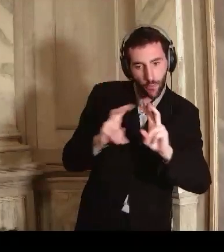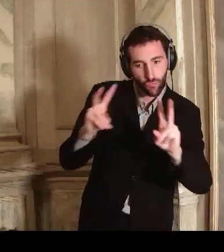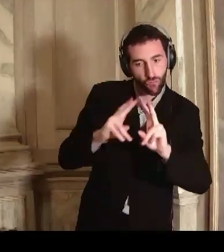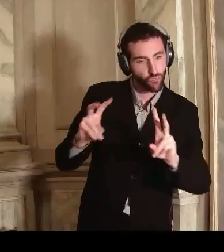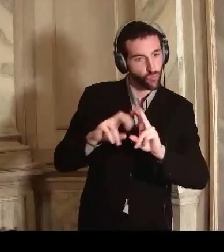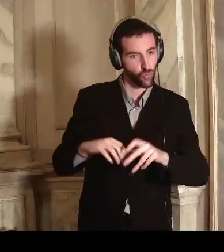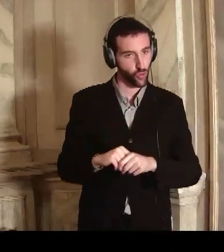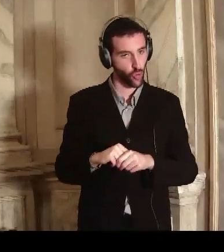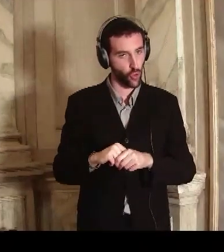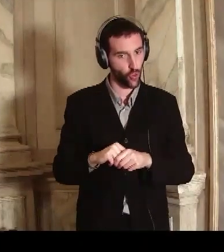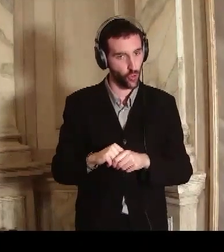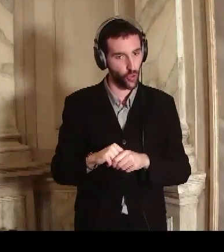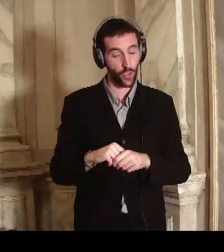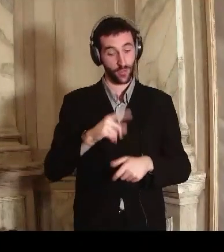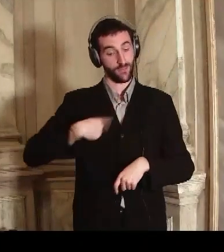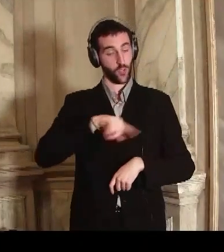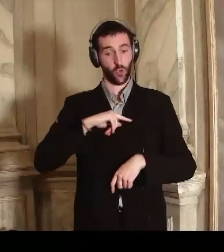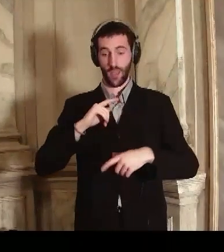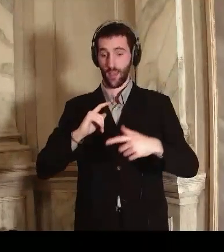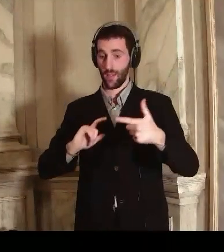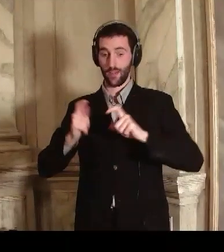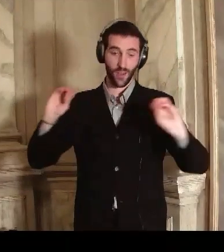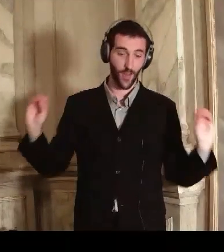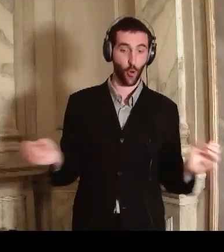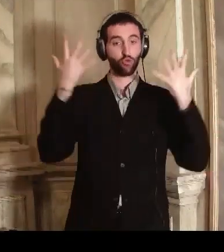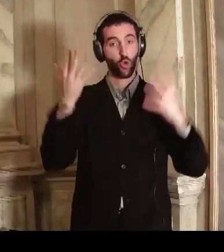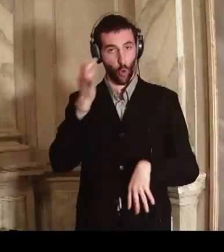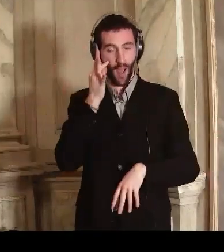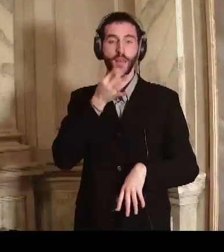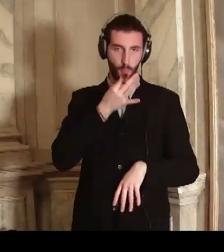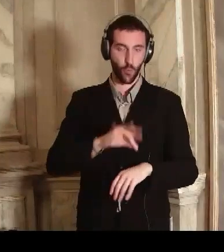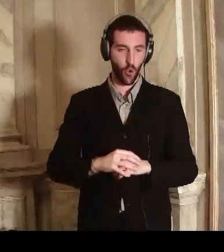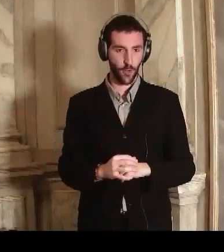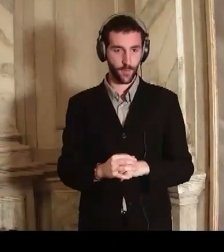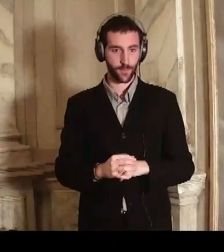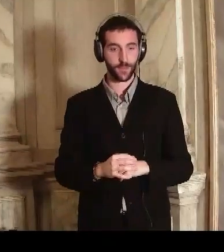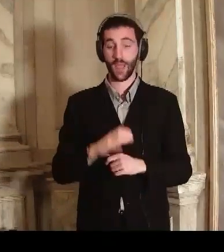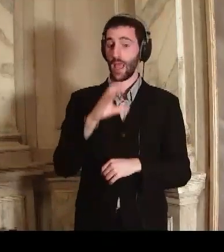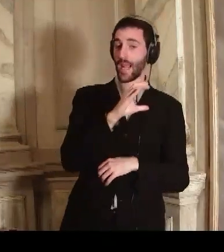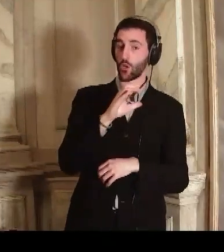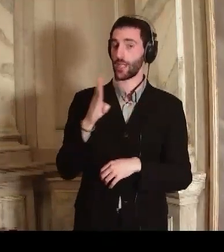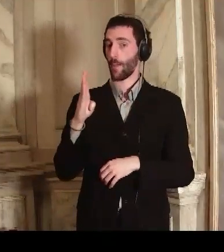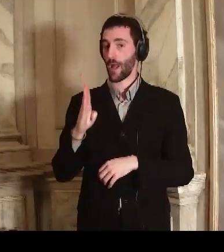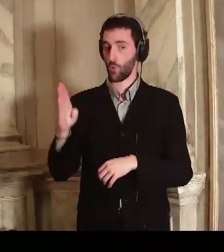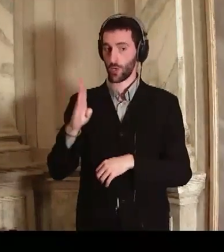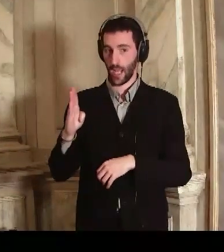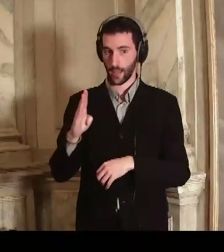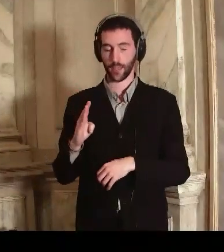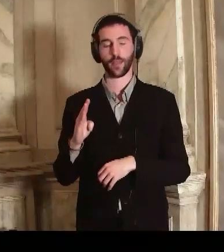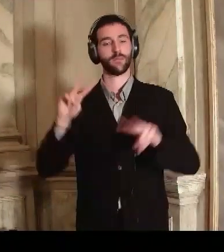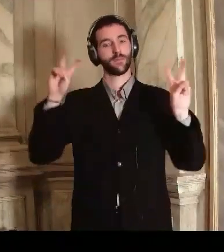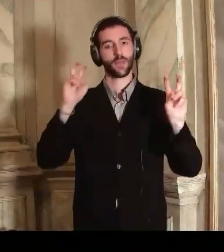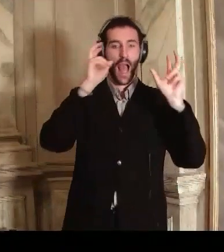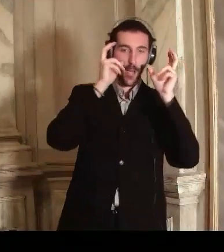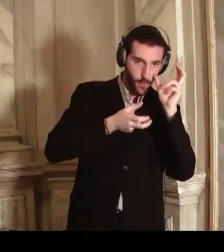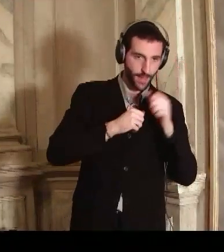gioco per una rivoluzione soprattutto umana. Carolina Balucani con Addormentate e Stefano